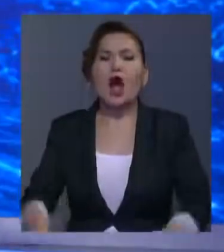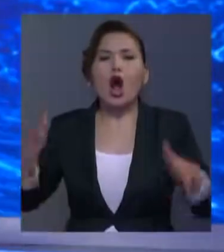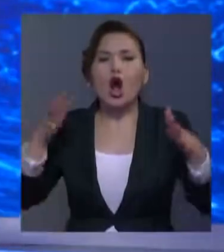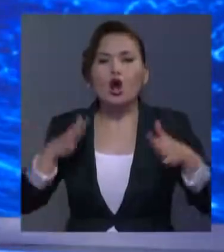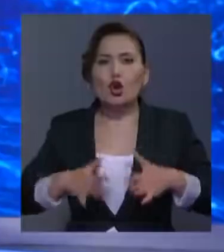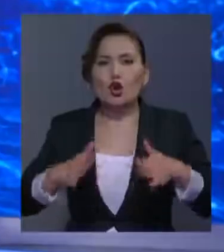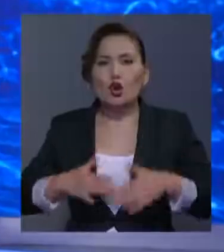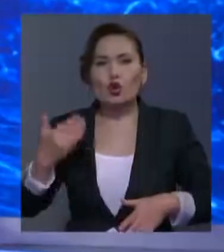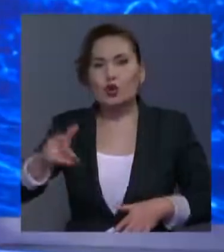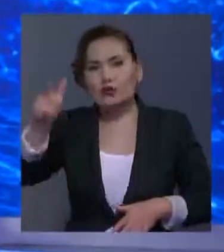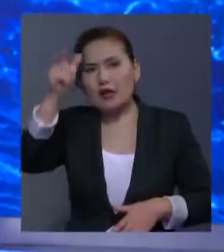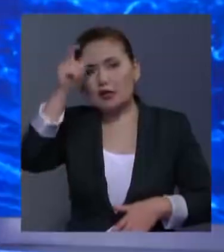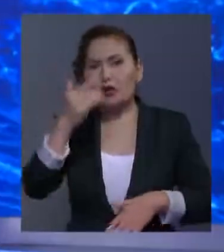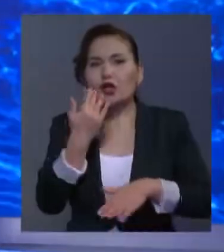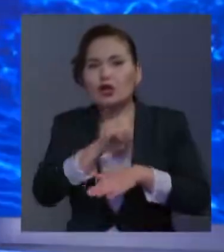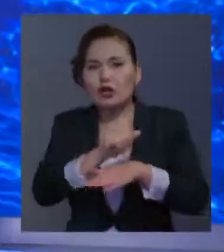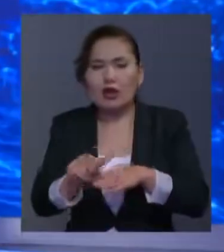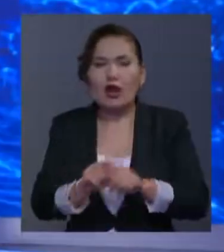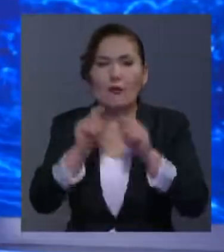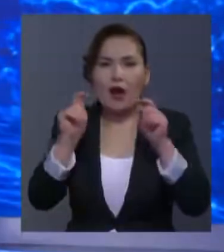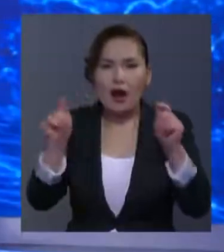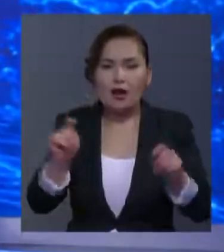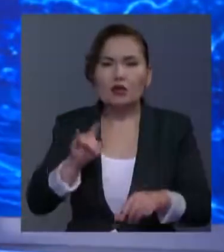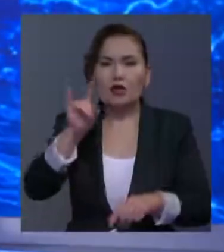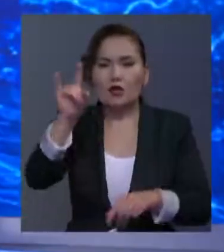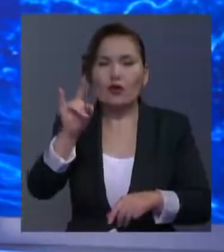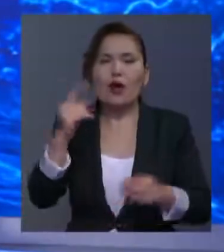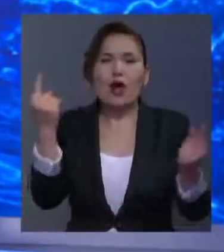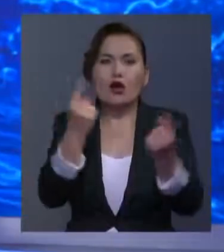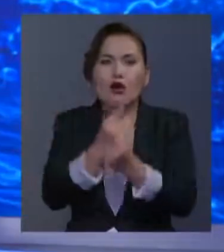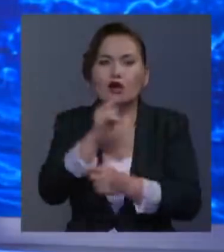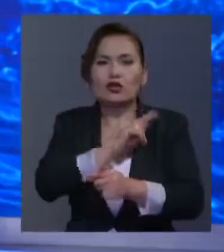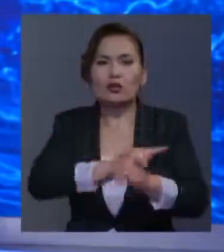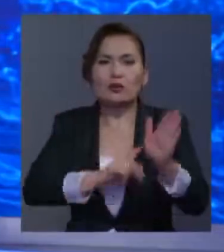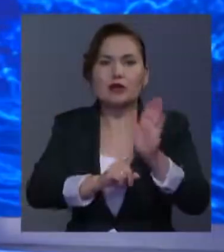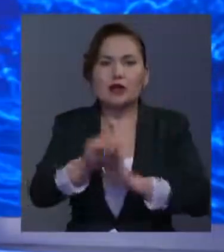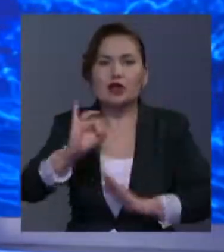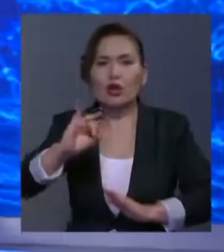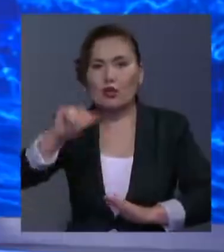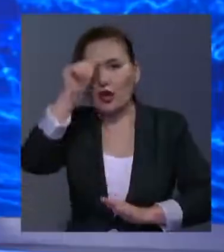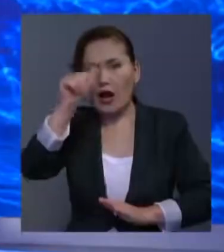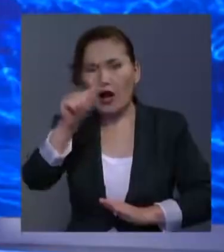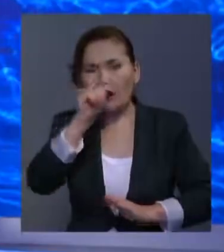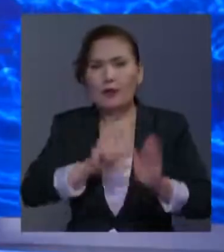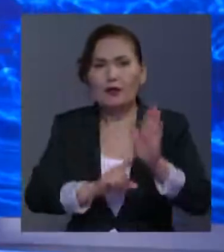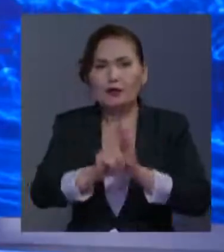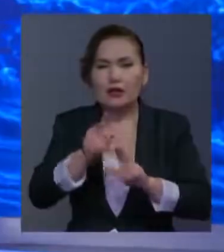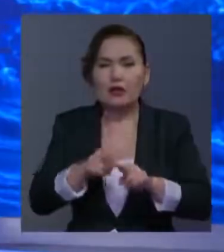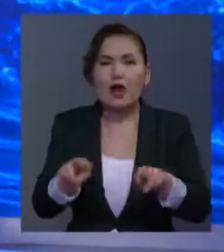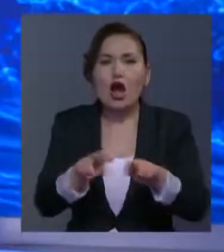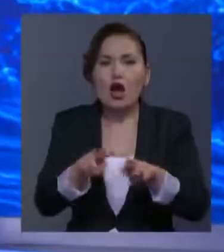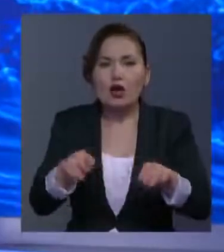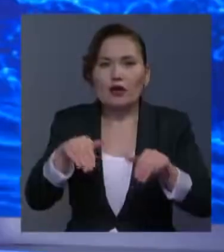Грузия Түркиямен шекарасын бір жақты ашты. Жергілікті билік бұл туралы шілде айының аяғында мәлімдеген, үкіметті мұндай қадамға